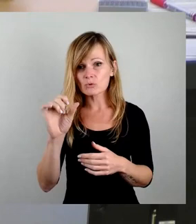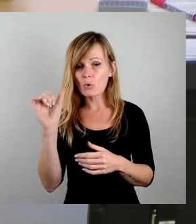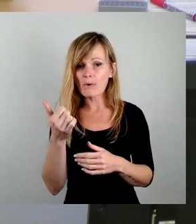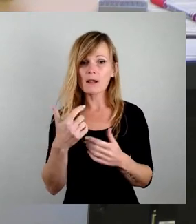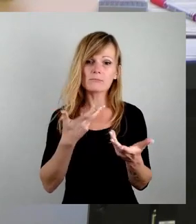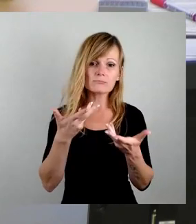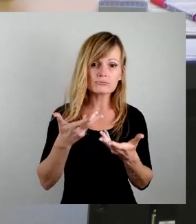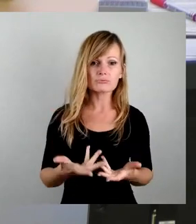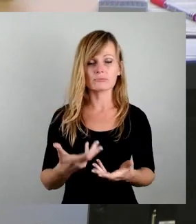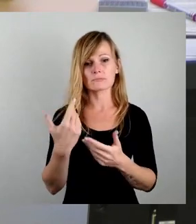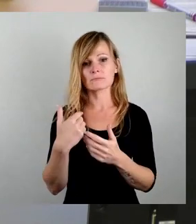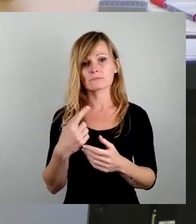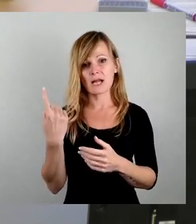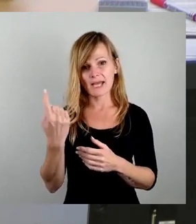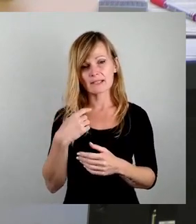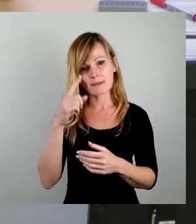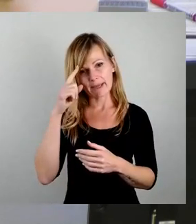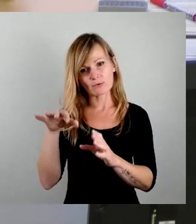finden noch eine eigene Position. Vielen Dank.